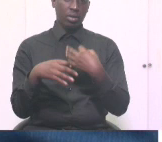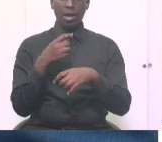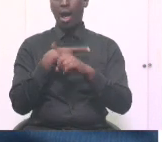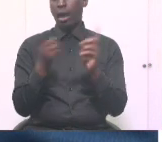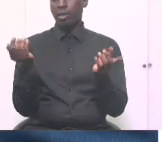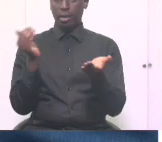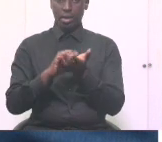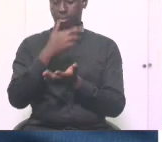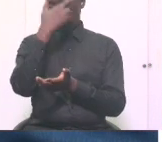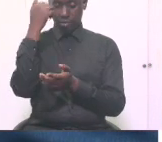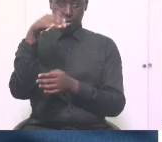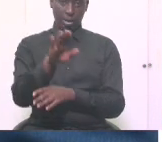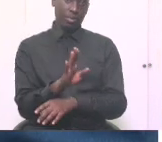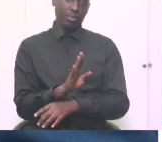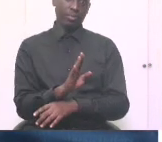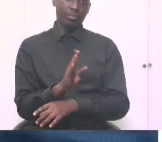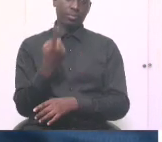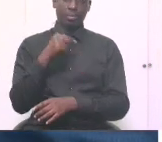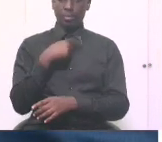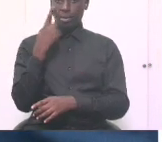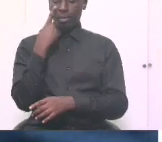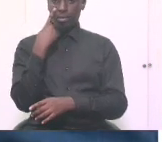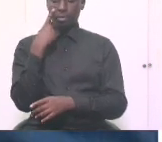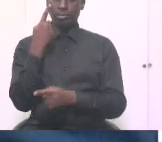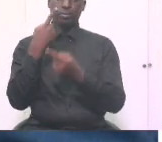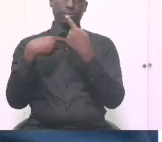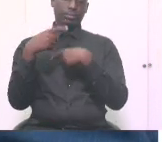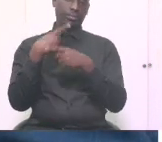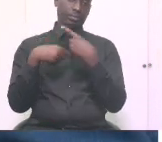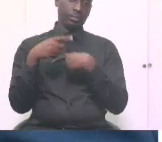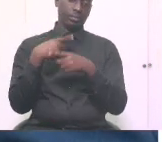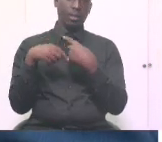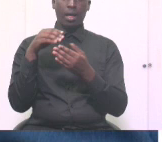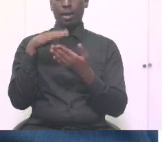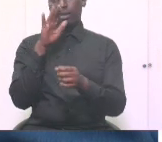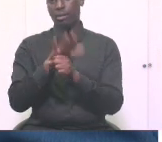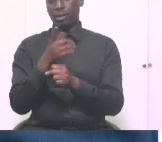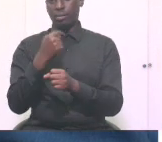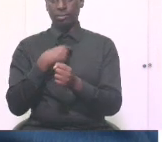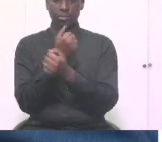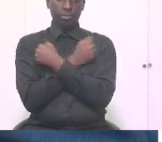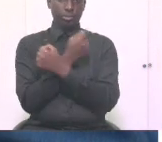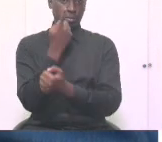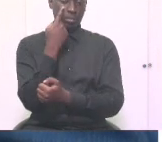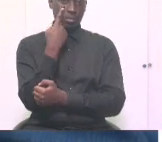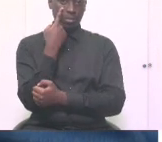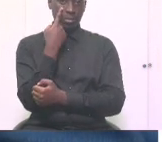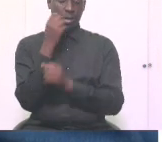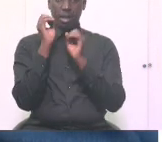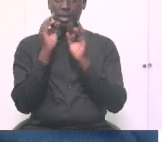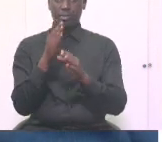ariko impamvu yabyo turebye tugasubira inyuma akenshi tukunze kubibona